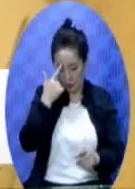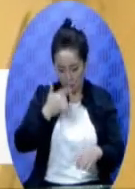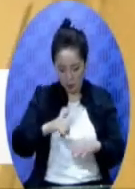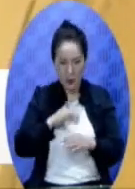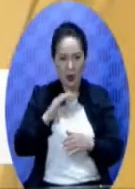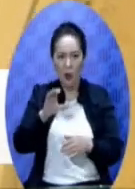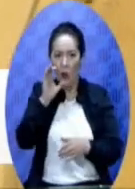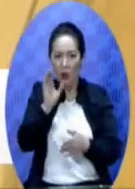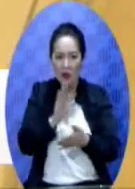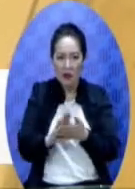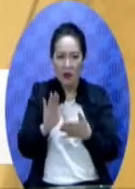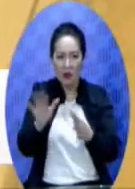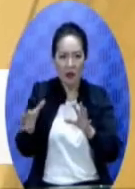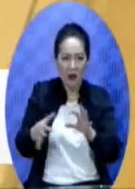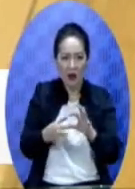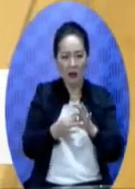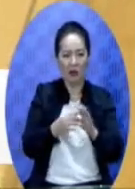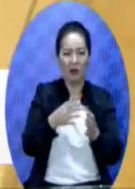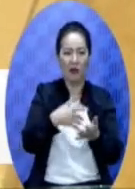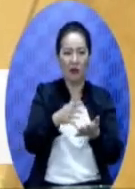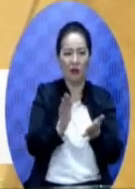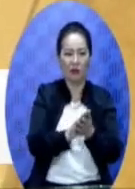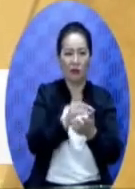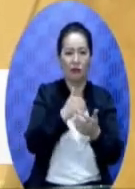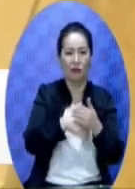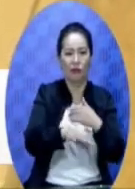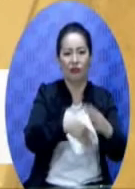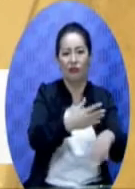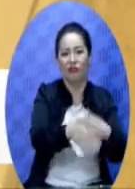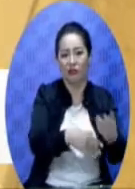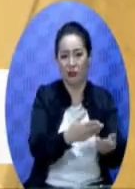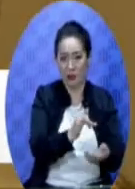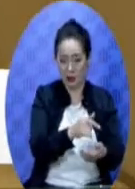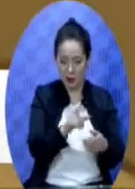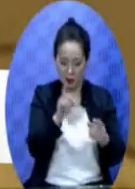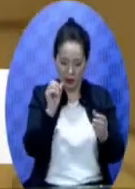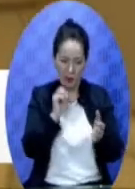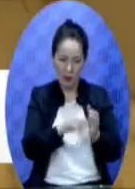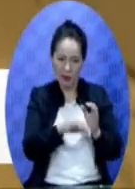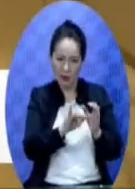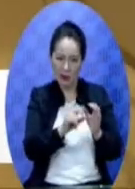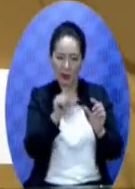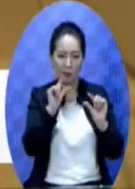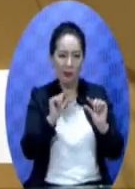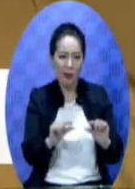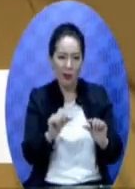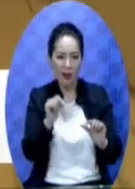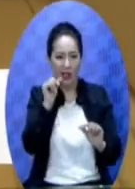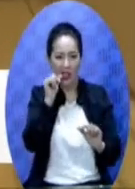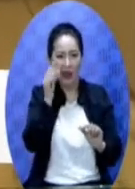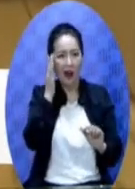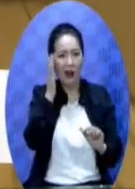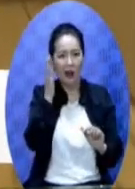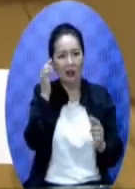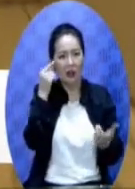дундны цэвэр усаал бохиртой хамт урсгадаг. Тиймээс энэ урсаж байгаа цэвэр усныхаа хэмжээг багч гисэн бууруулах энгийн аргыг ихэнх нь мэддэггүй